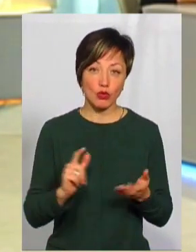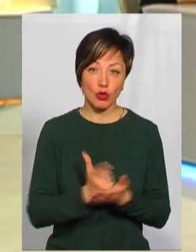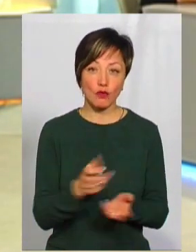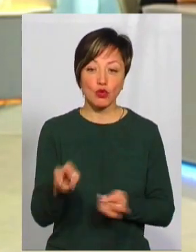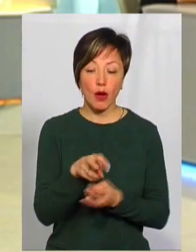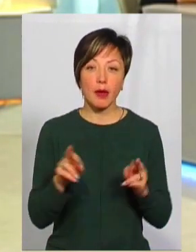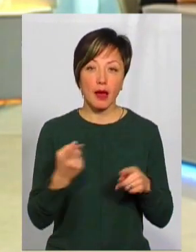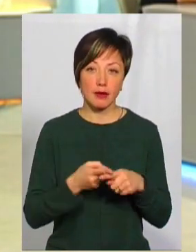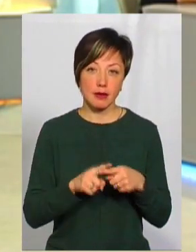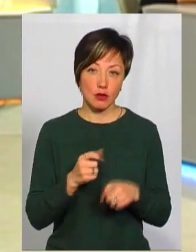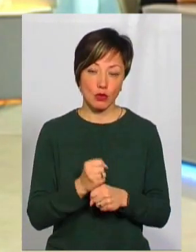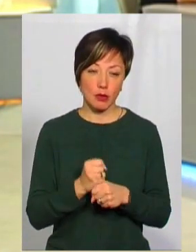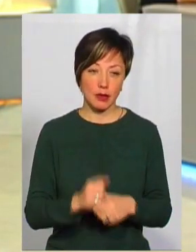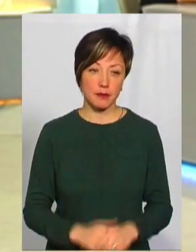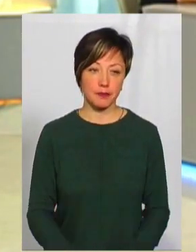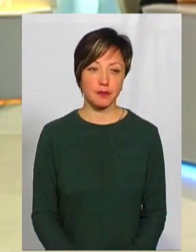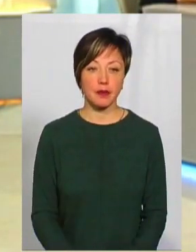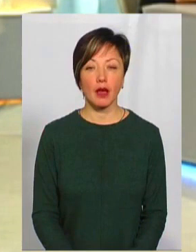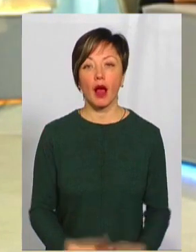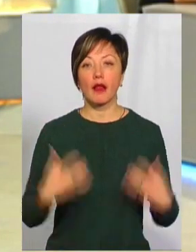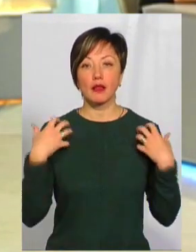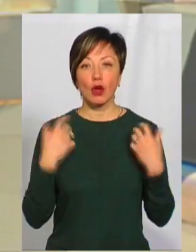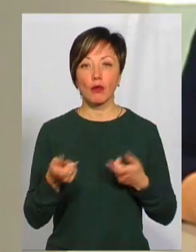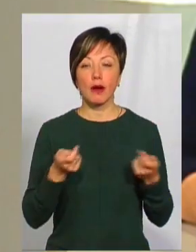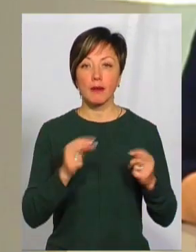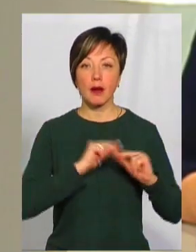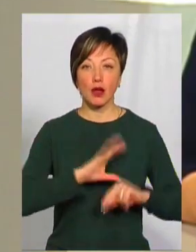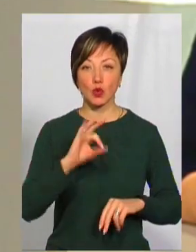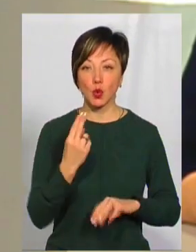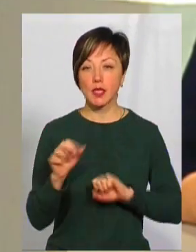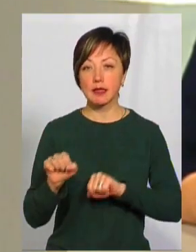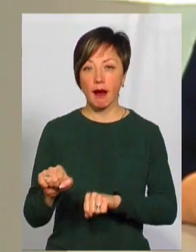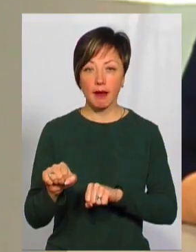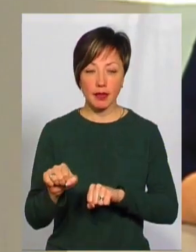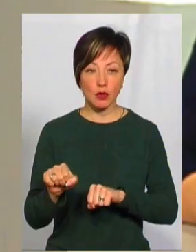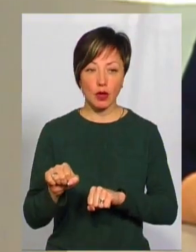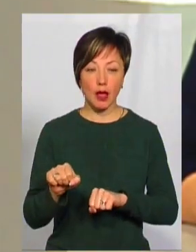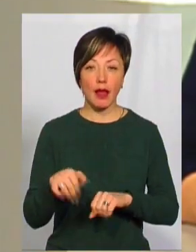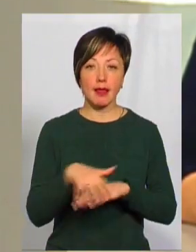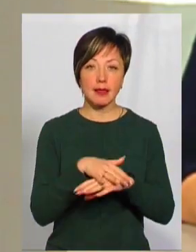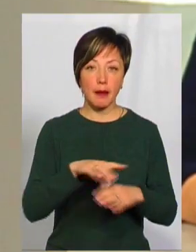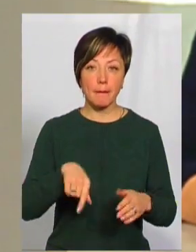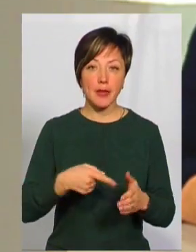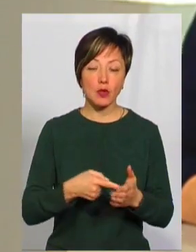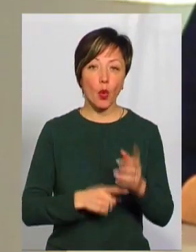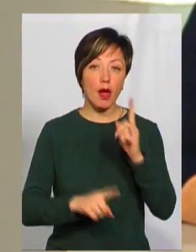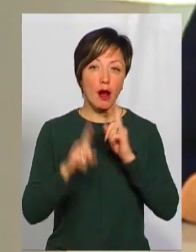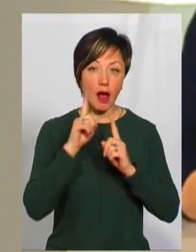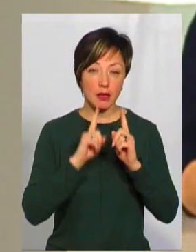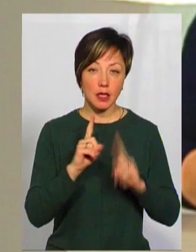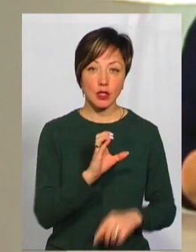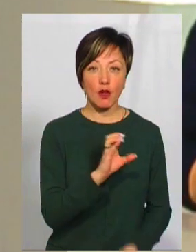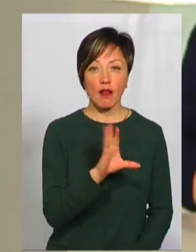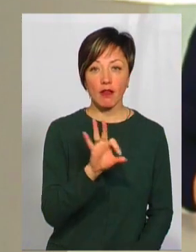знов шукаємо, як це зробити. Начальник управління праці та соціального захисту населення Хмельницької міської